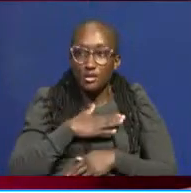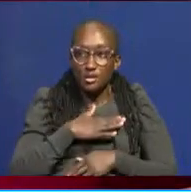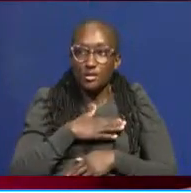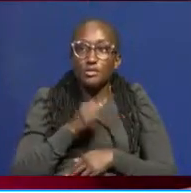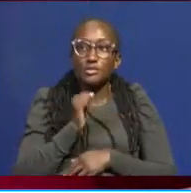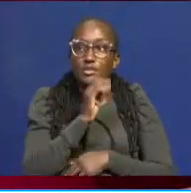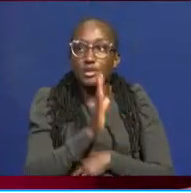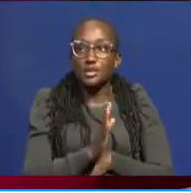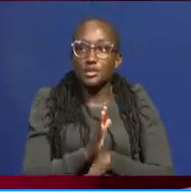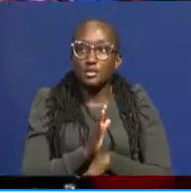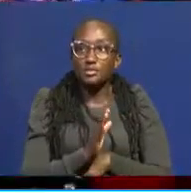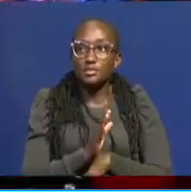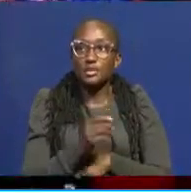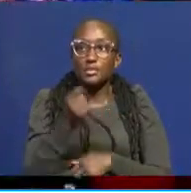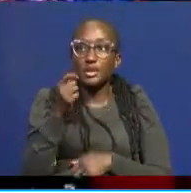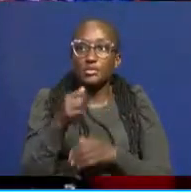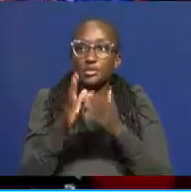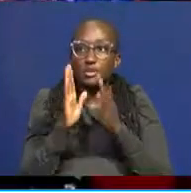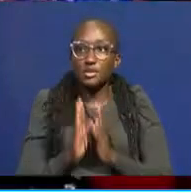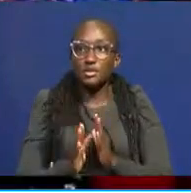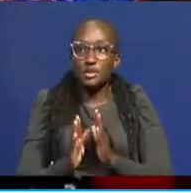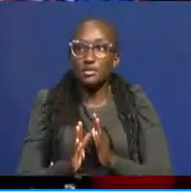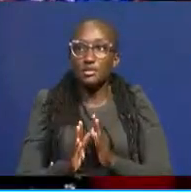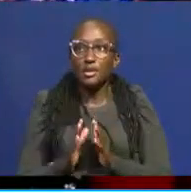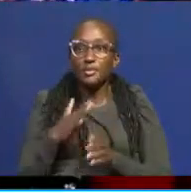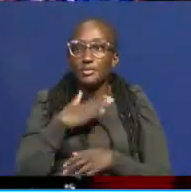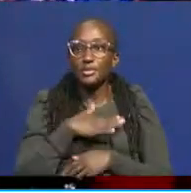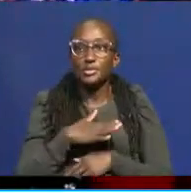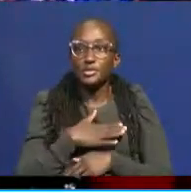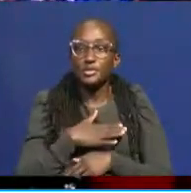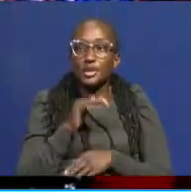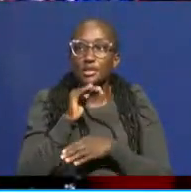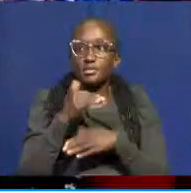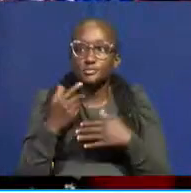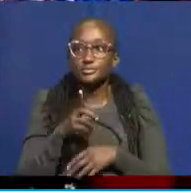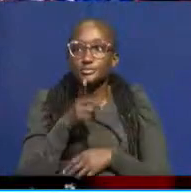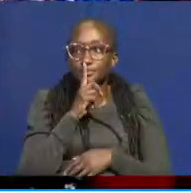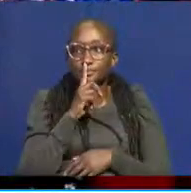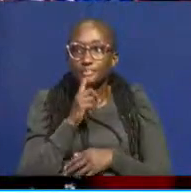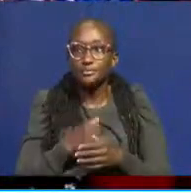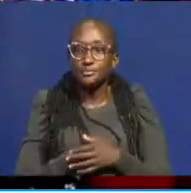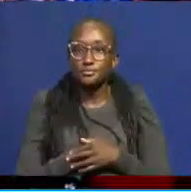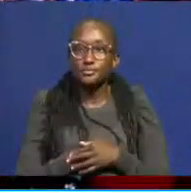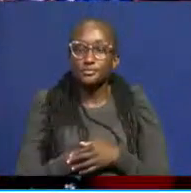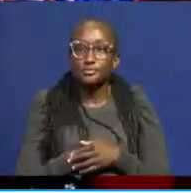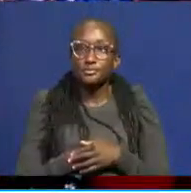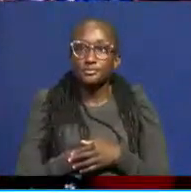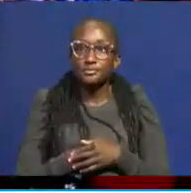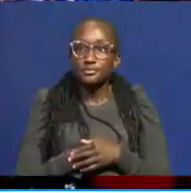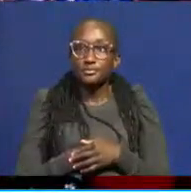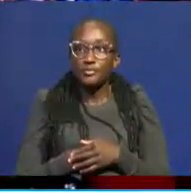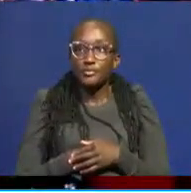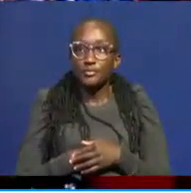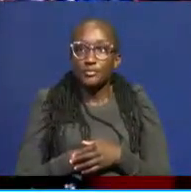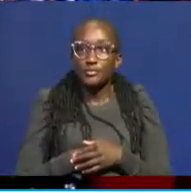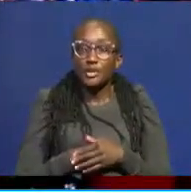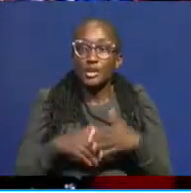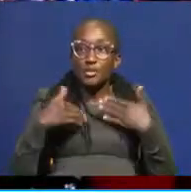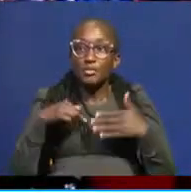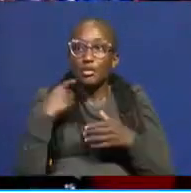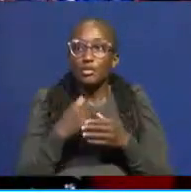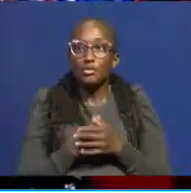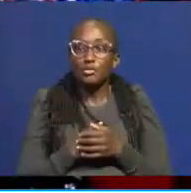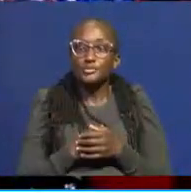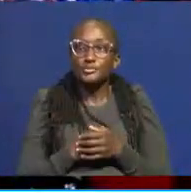the minority leader be heard in silence please. Kwa hivi sasa tunaona ya kwamba wale